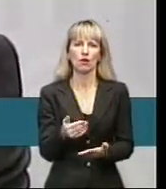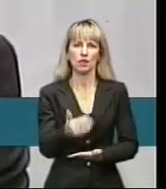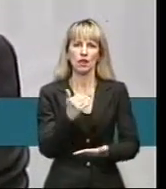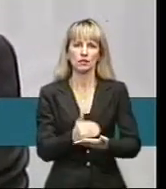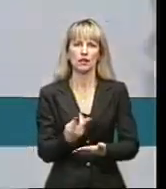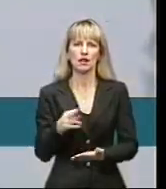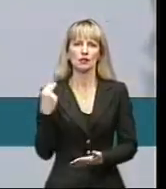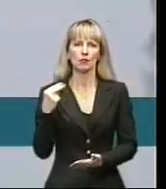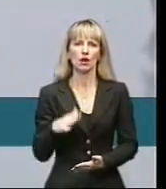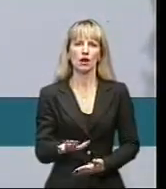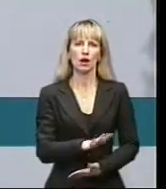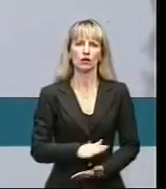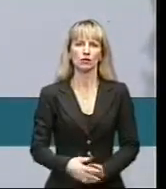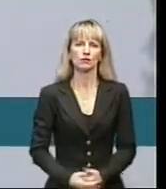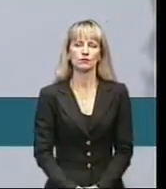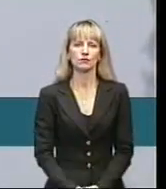краю?